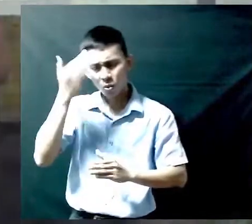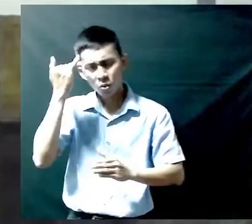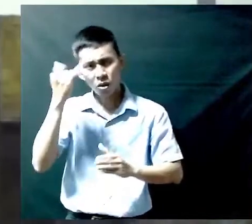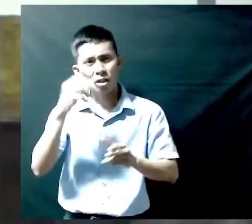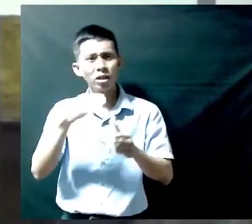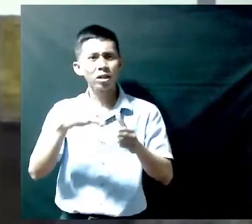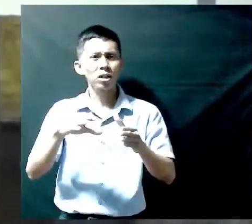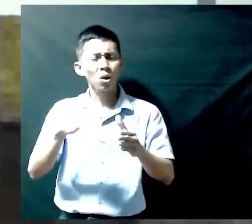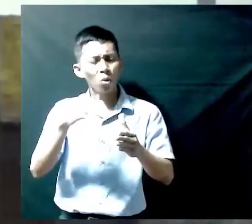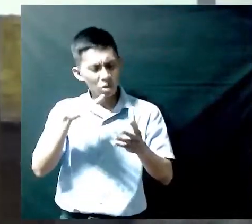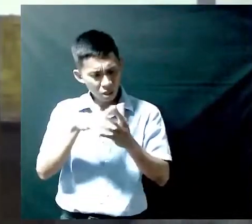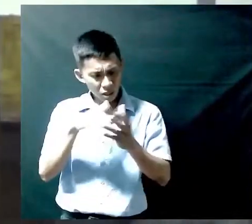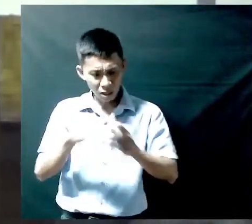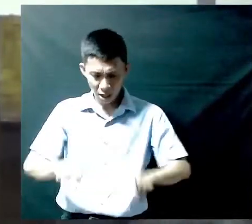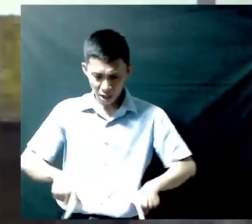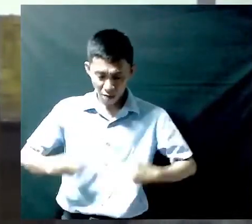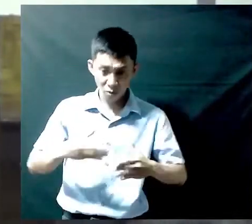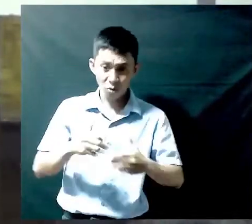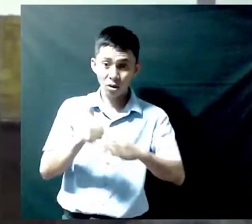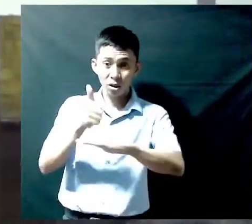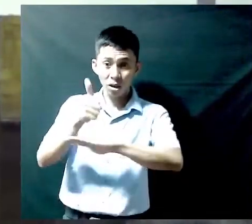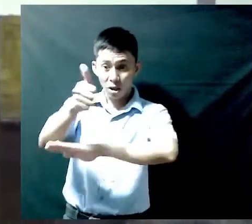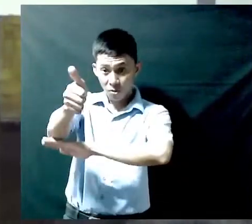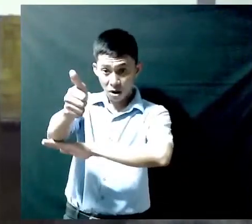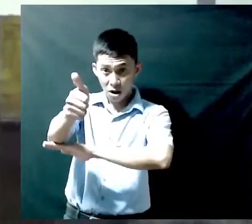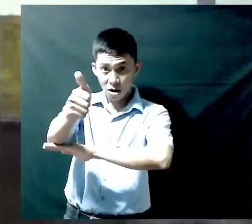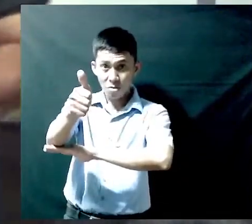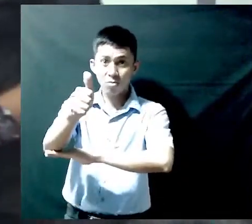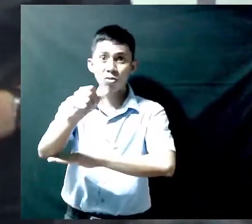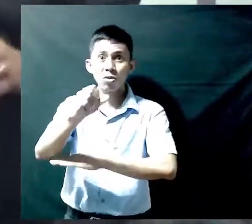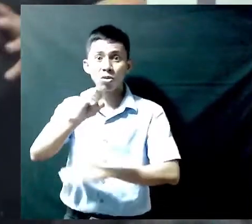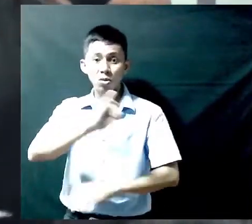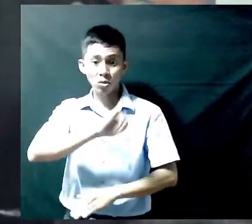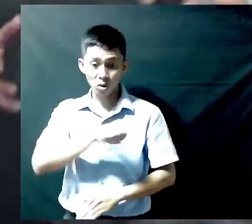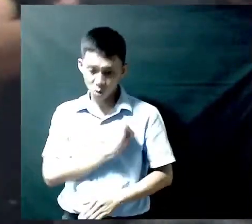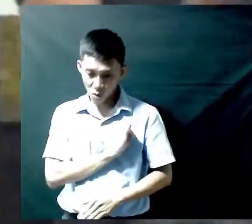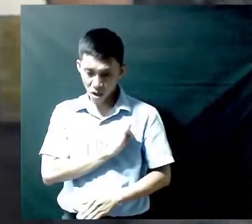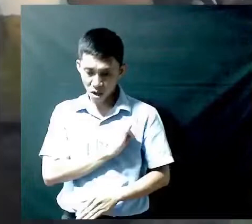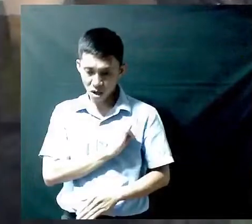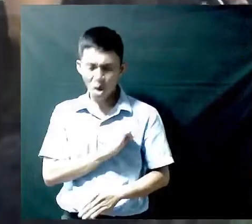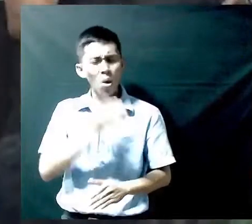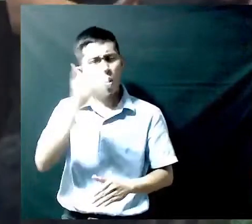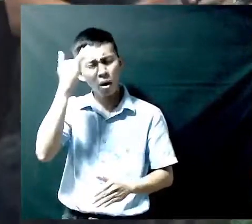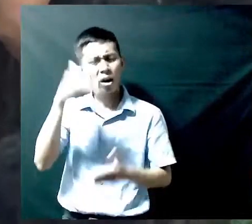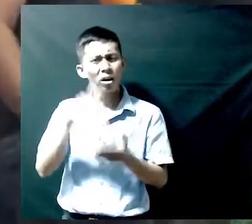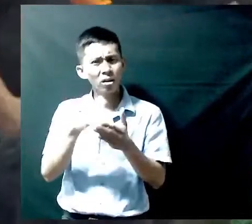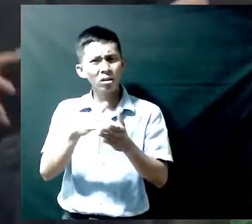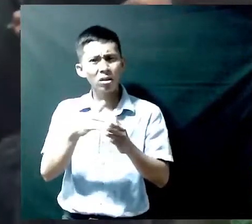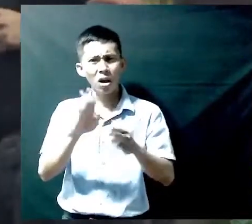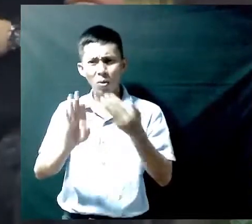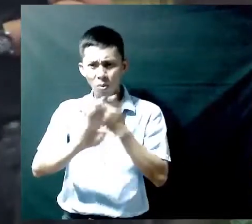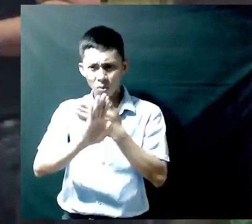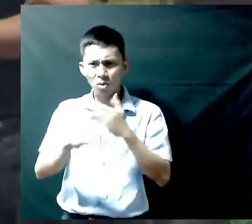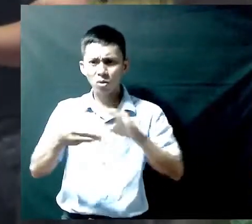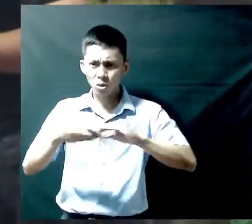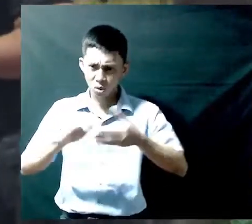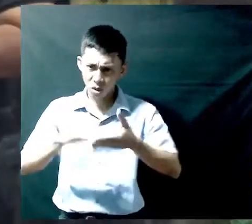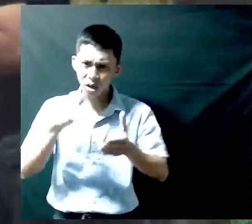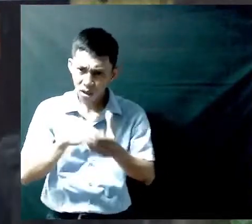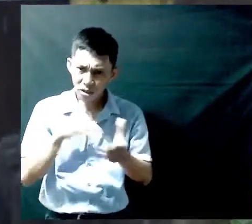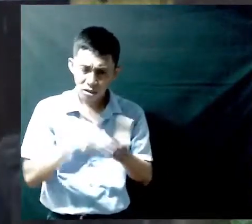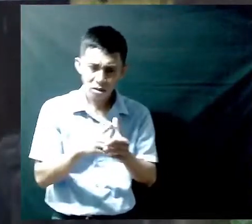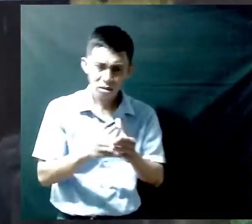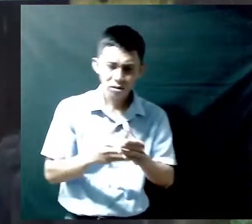Abraham, buhay nila Joshua, at lahat ng yan. Ba't kinakailangan natin balikan itong mga story in the